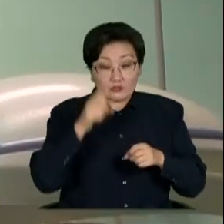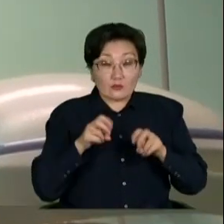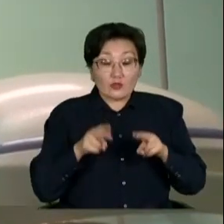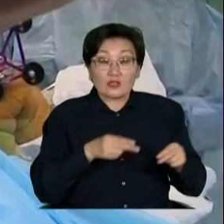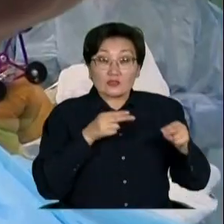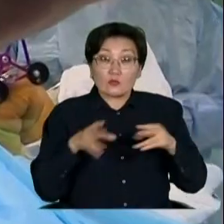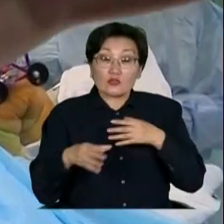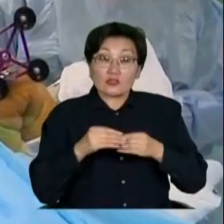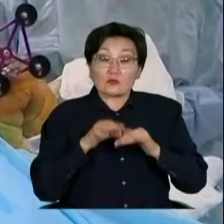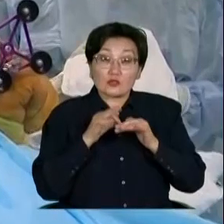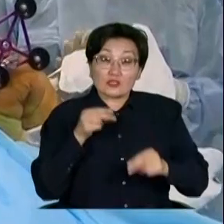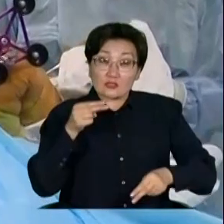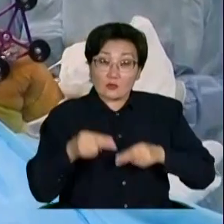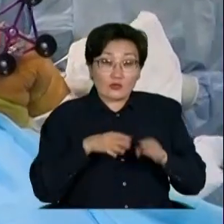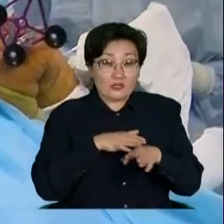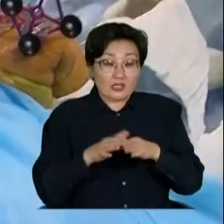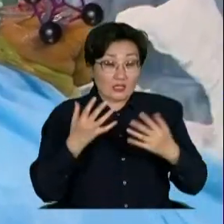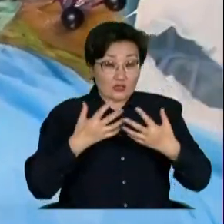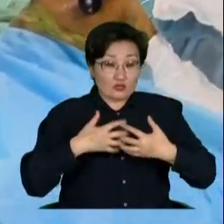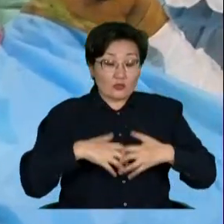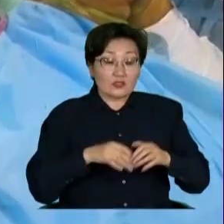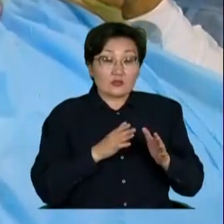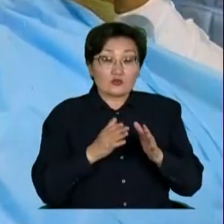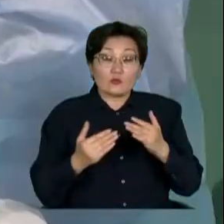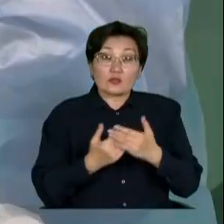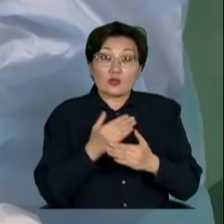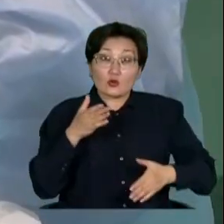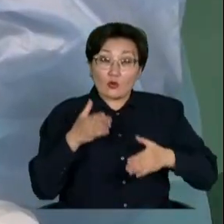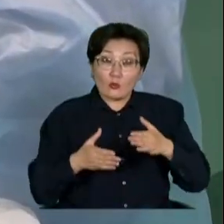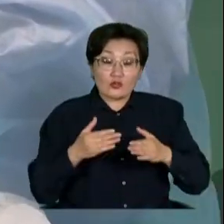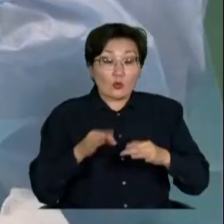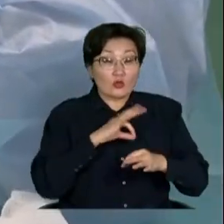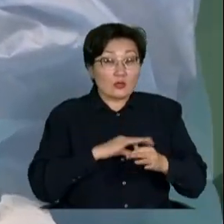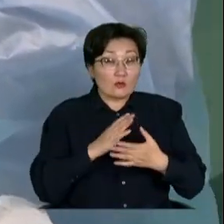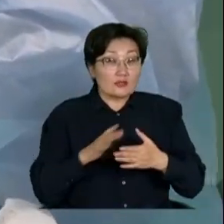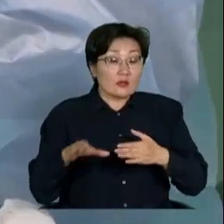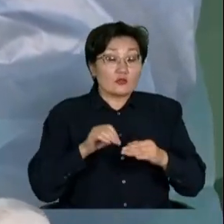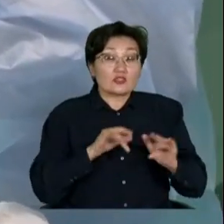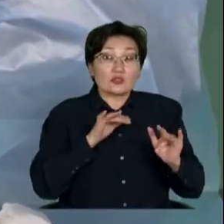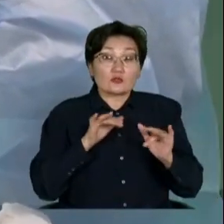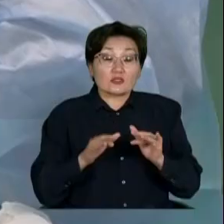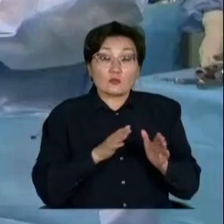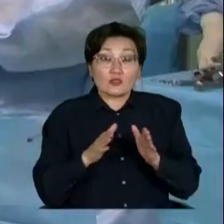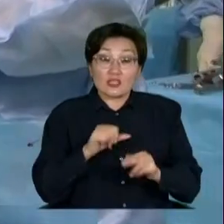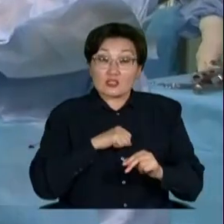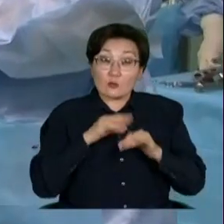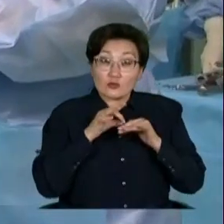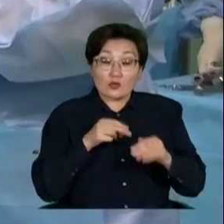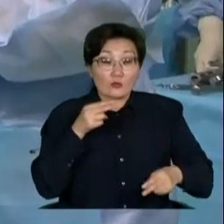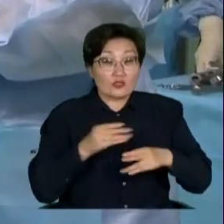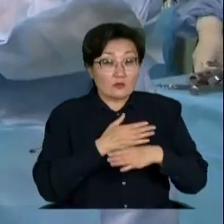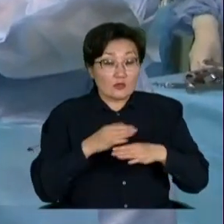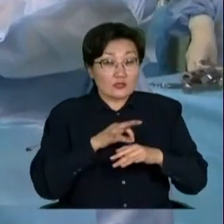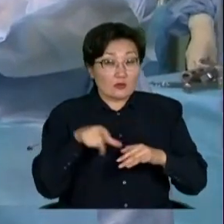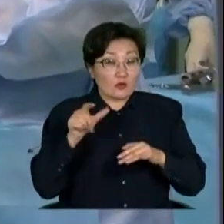бірлесіп өткізілетін оталар кезінде толықтай автоматтандырылған инновациялық робот қолданылып жатыр. Барлық процесті жүйе өзі жүргізетін отадан соң науқас